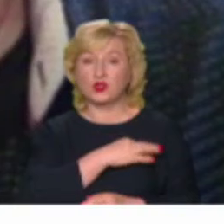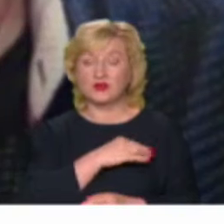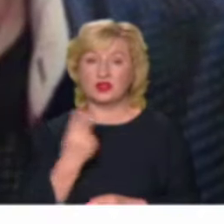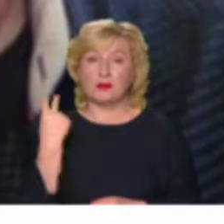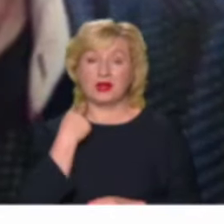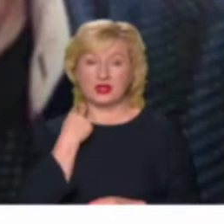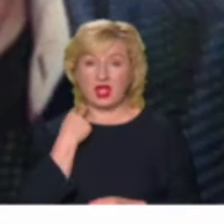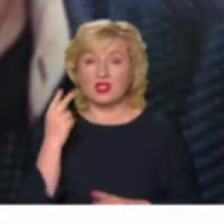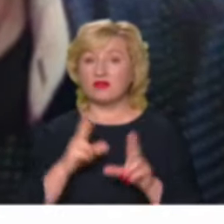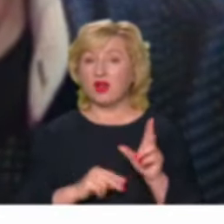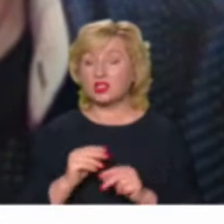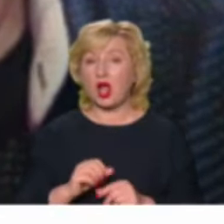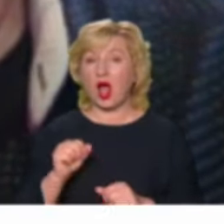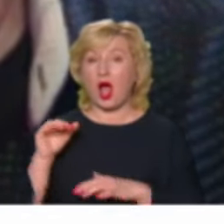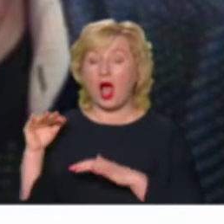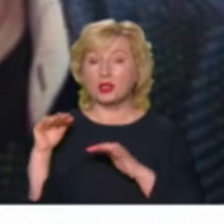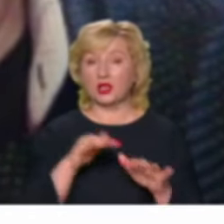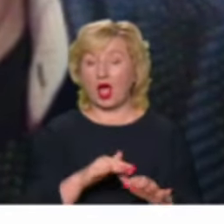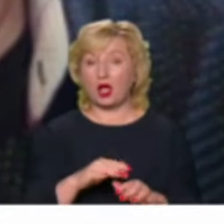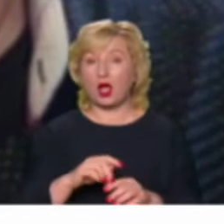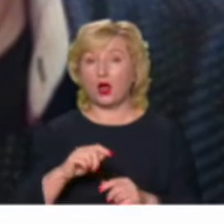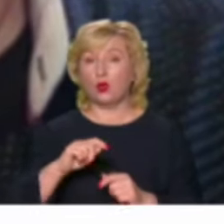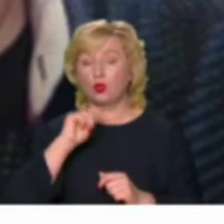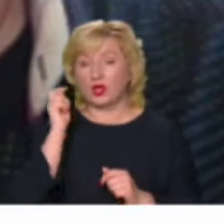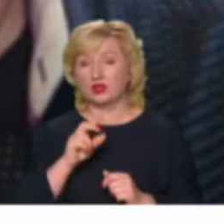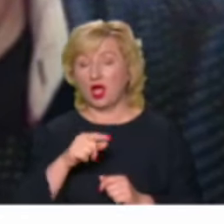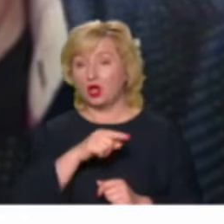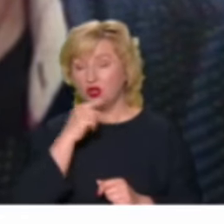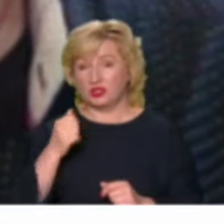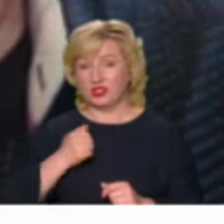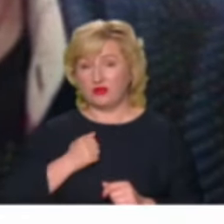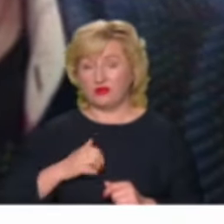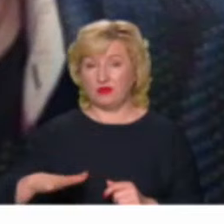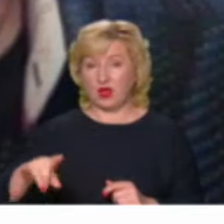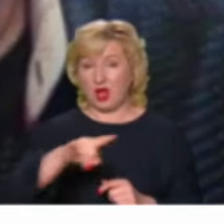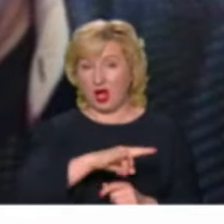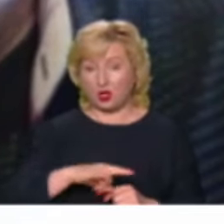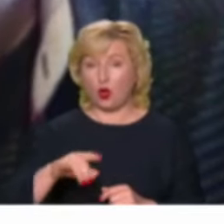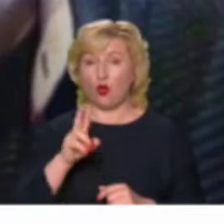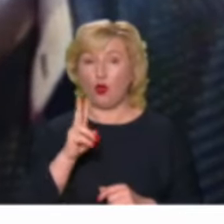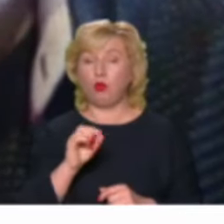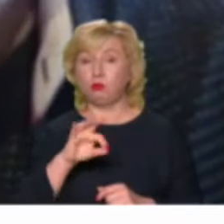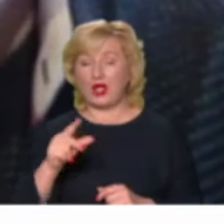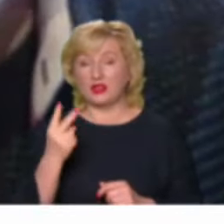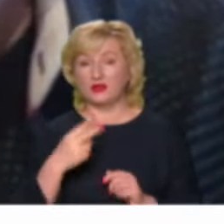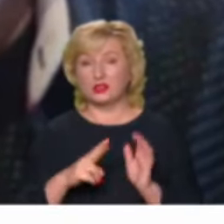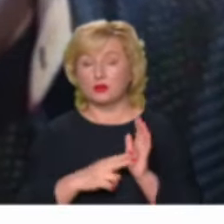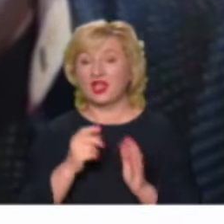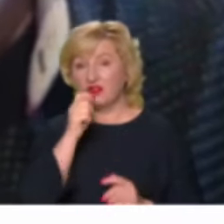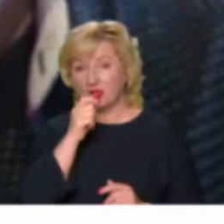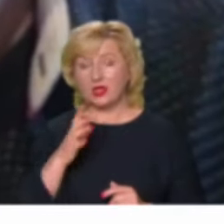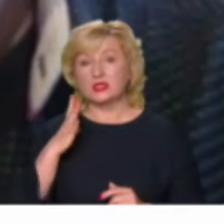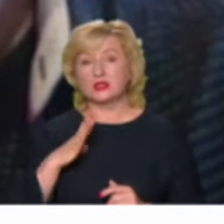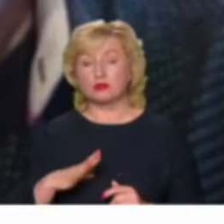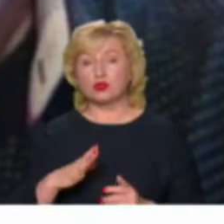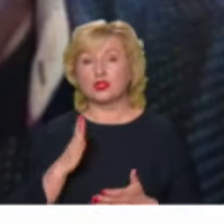Британії вважають, що атака України на російський військовий аеродром Кущевська, це Кубань, 27 квітня, змусити